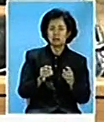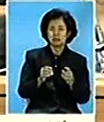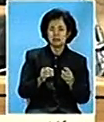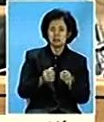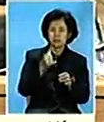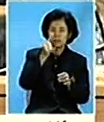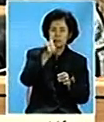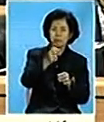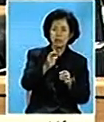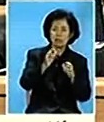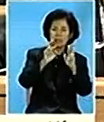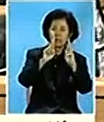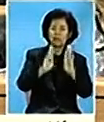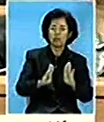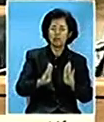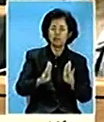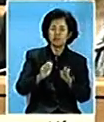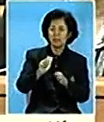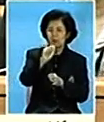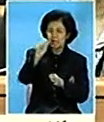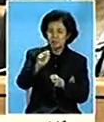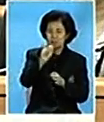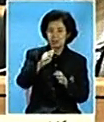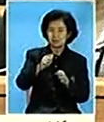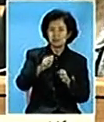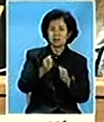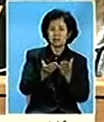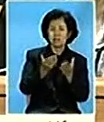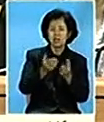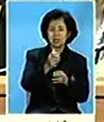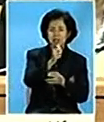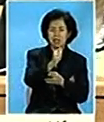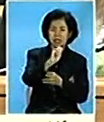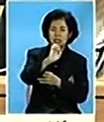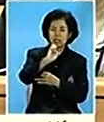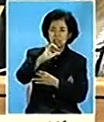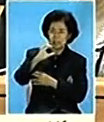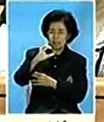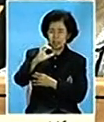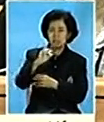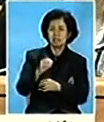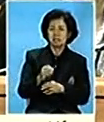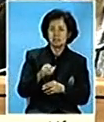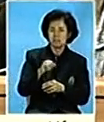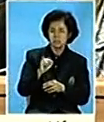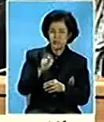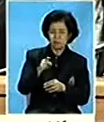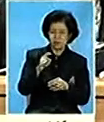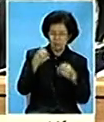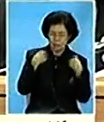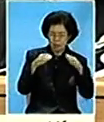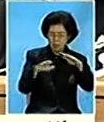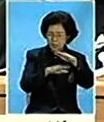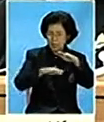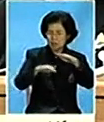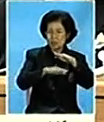สู่ในระบบของอาเซียนคอมมูนิตี้ก็ดีหรือ AEC ก็ดีเนี่ยจำเป็นอย่างยิ่งที่จะต้องวางรากฐาน